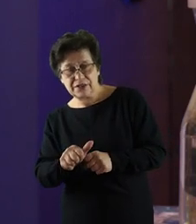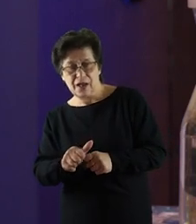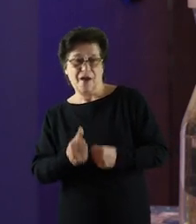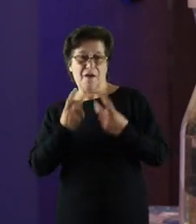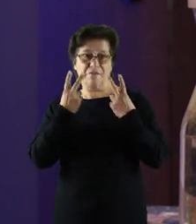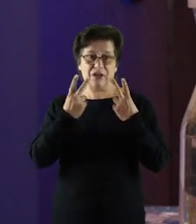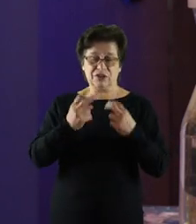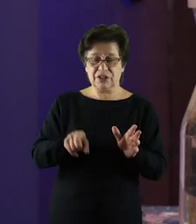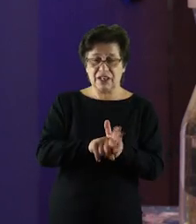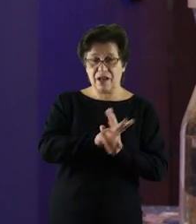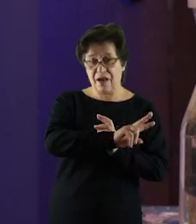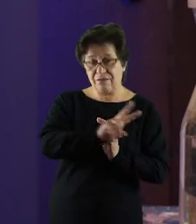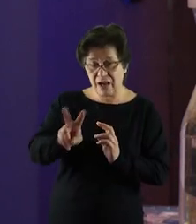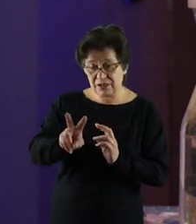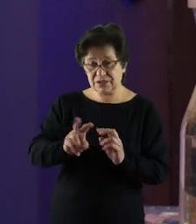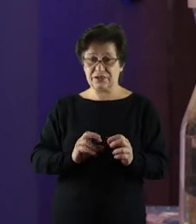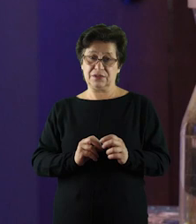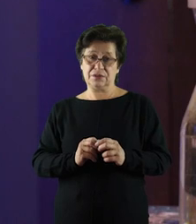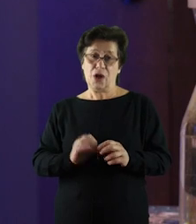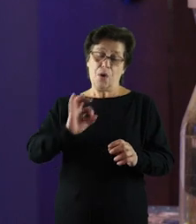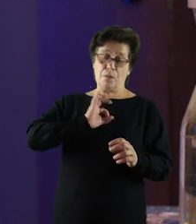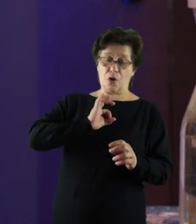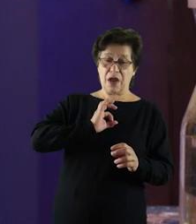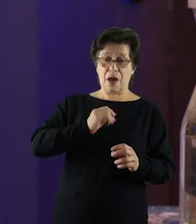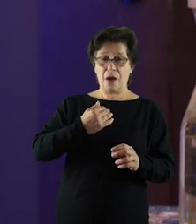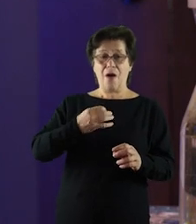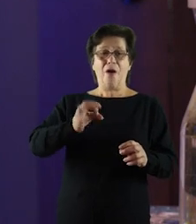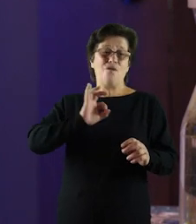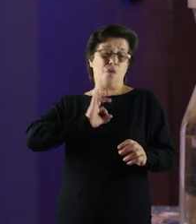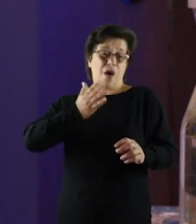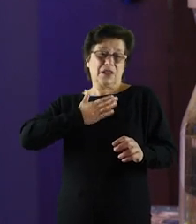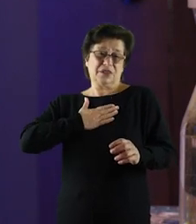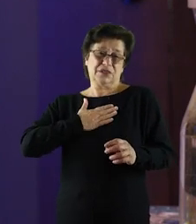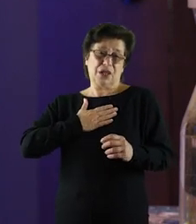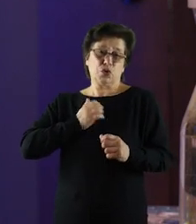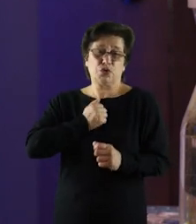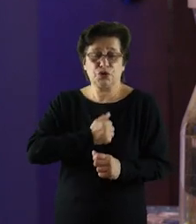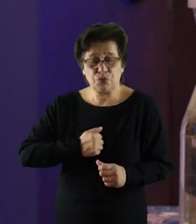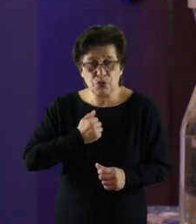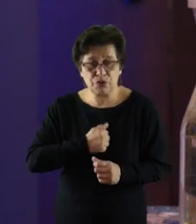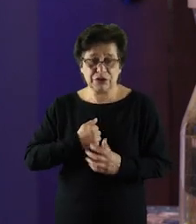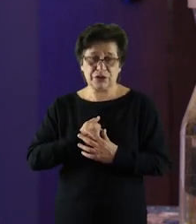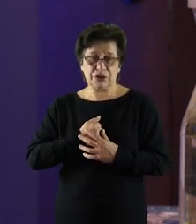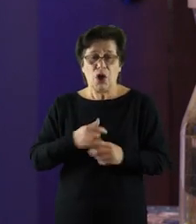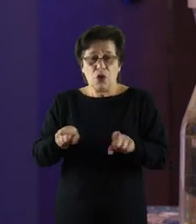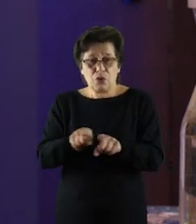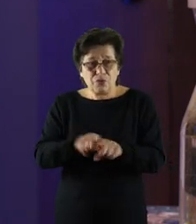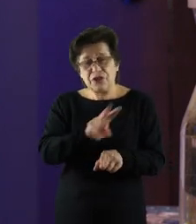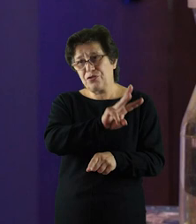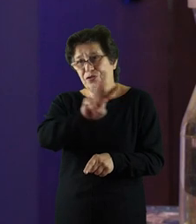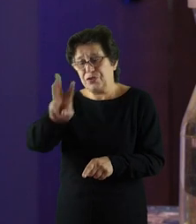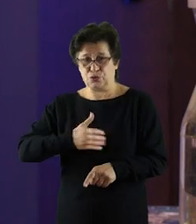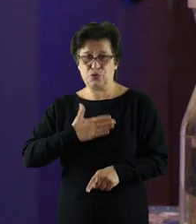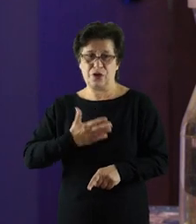wam przekazać moje własne smutki i moje przerażenia, bo wiem, że wy je też odczuwacie.